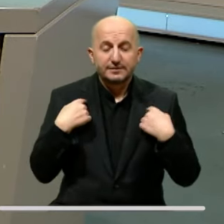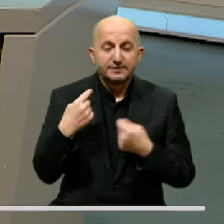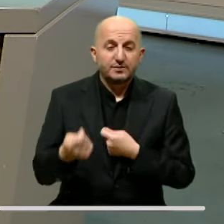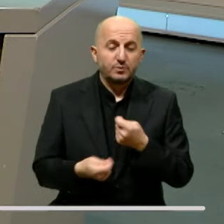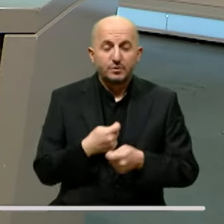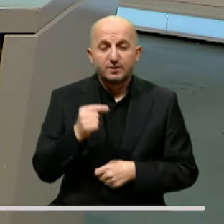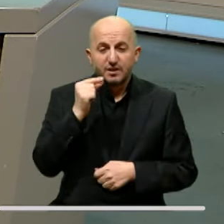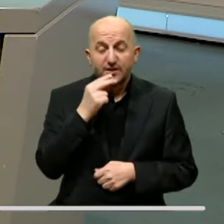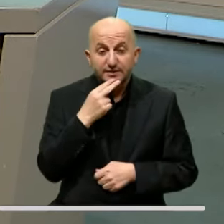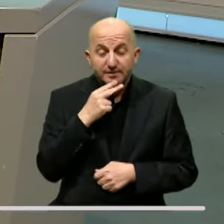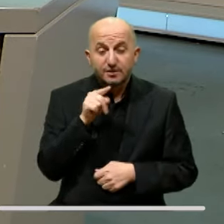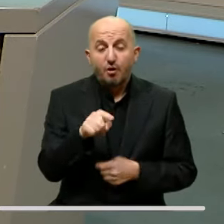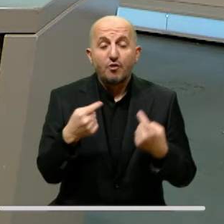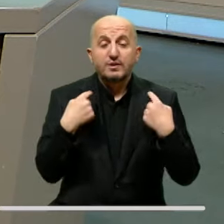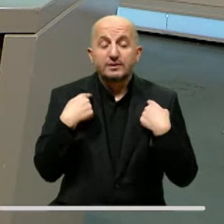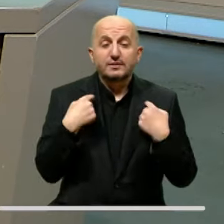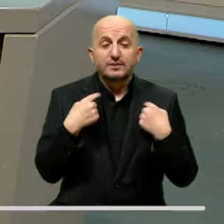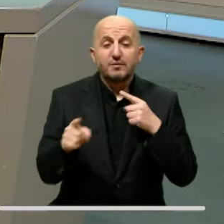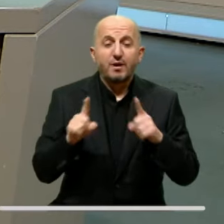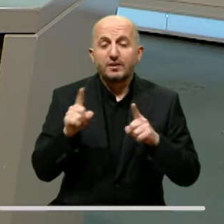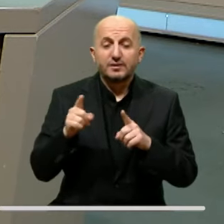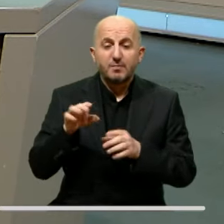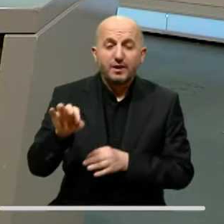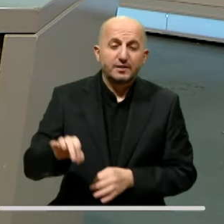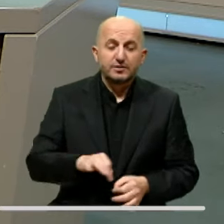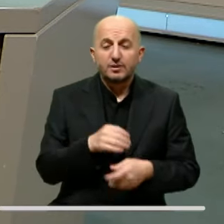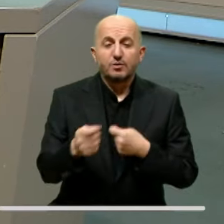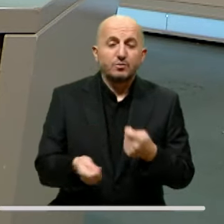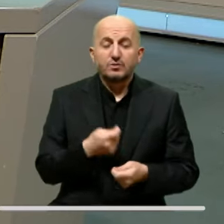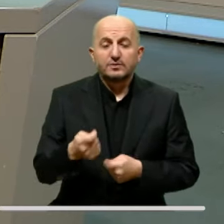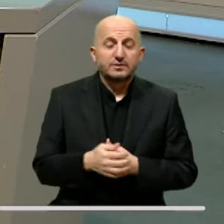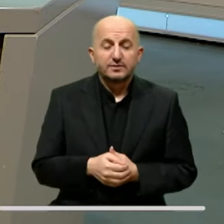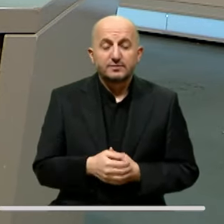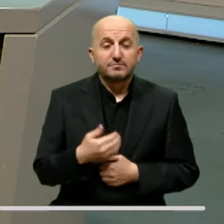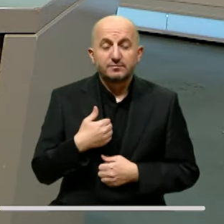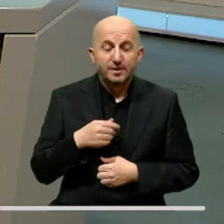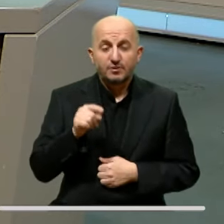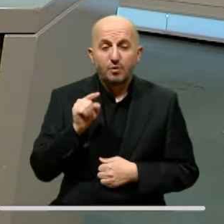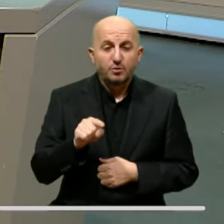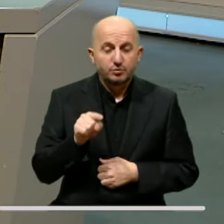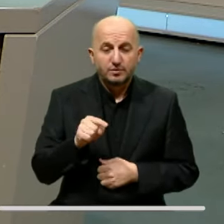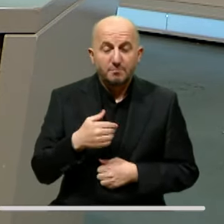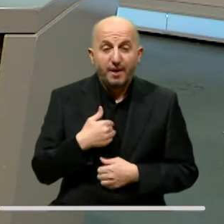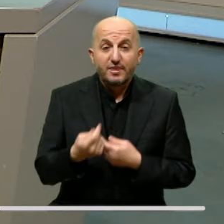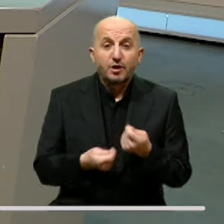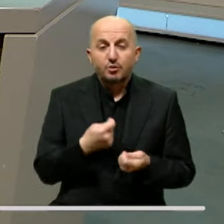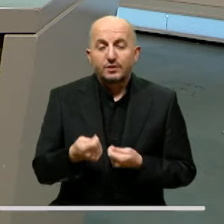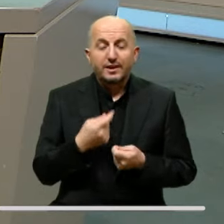kullanır. Kadın ise o yetkiyi adeta mahkeme aracılığıyla kullanır. Kendisi kullanmaz. Hı hı. Fakat ben onu da re'sen ben de